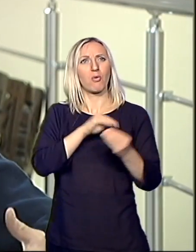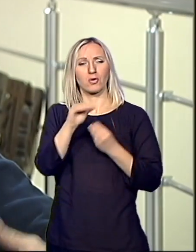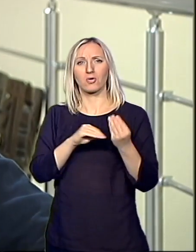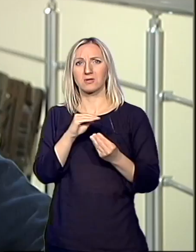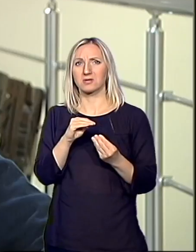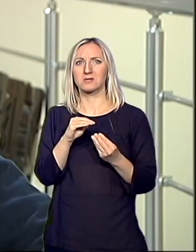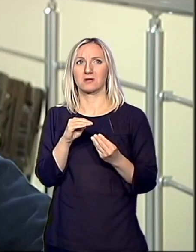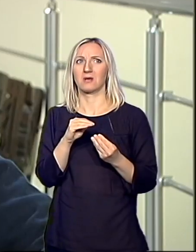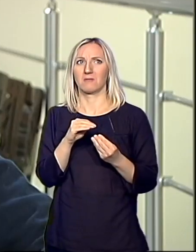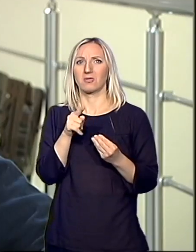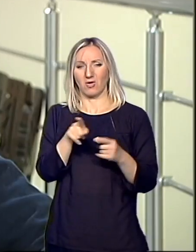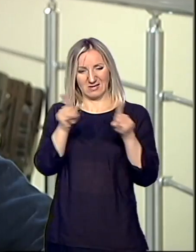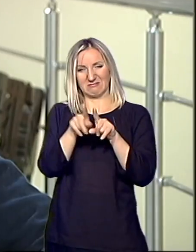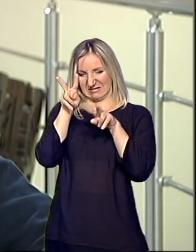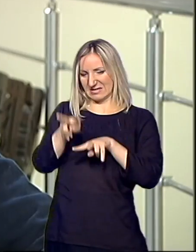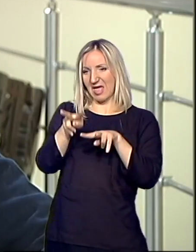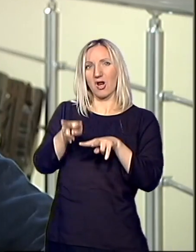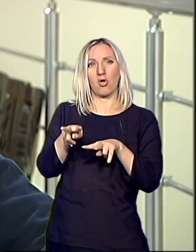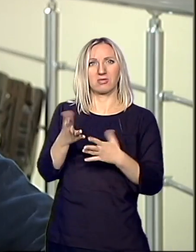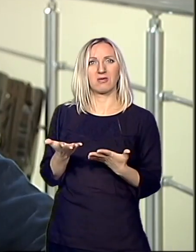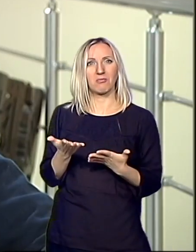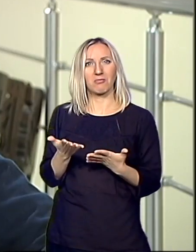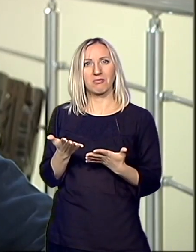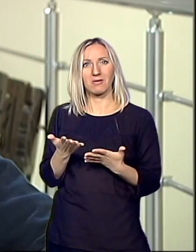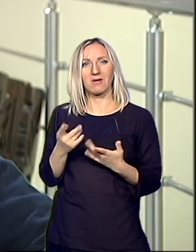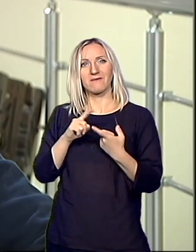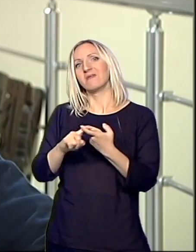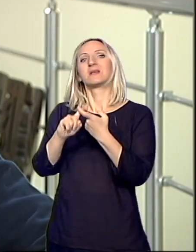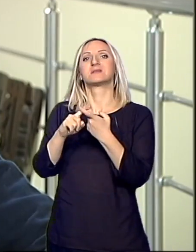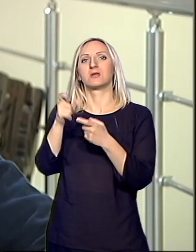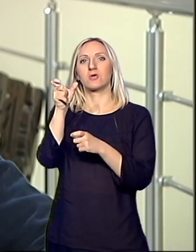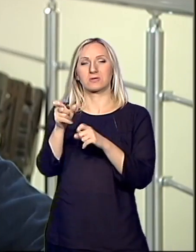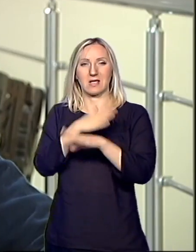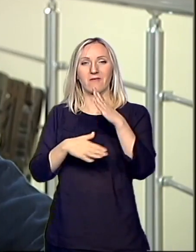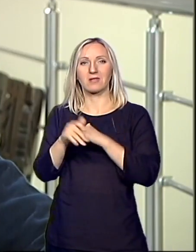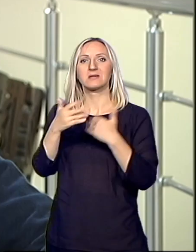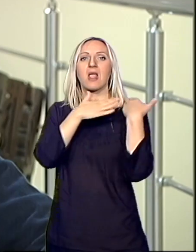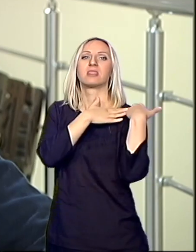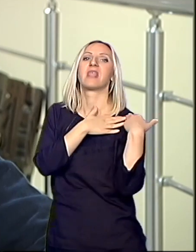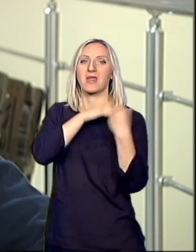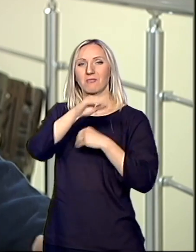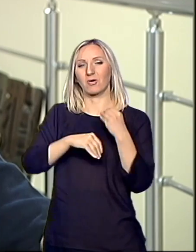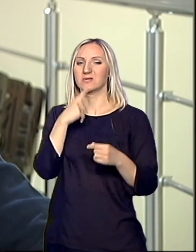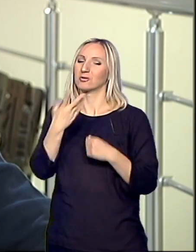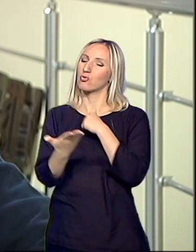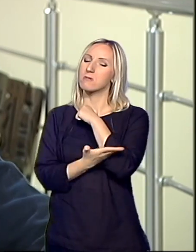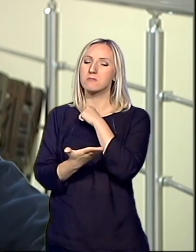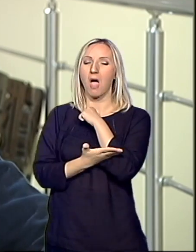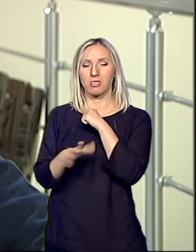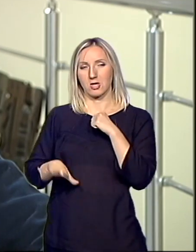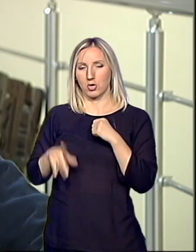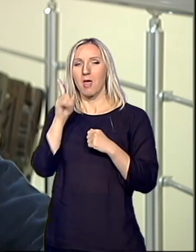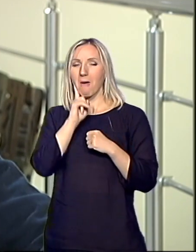niz stereotipa koji se vuku o invalidima kao teretu porodice. Oni kažu, jadna žena, njegova